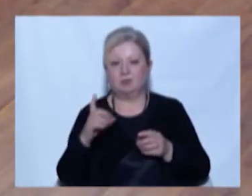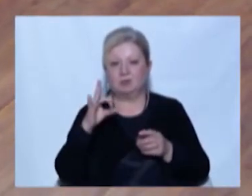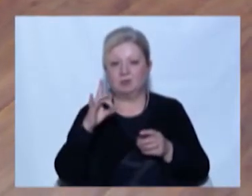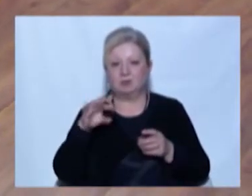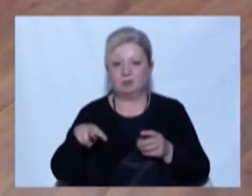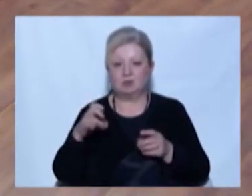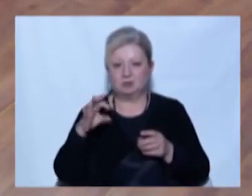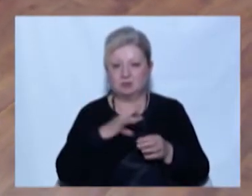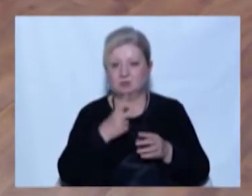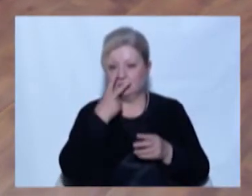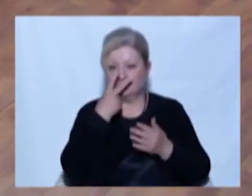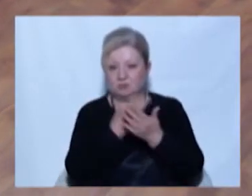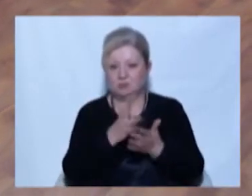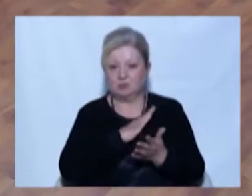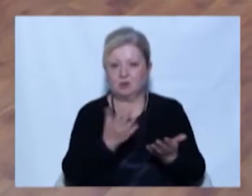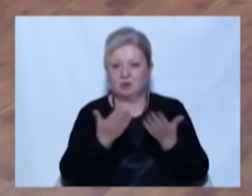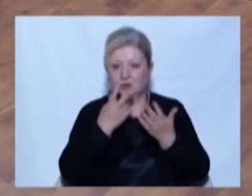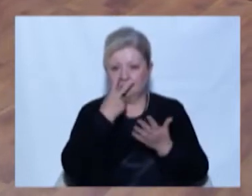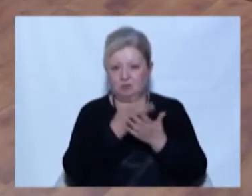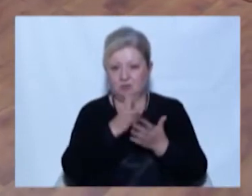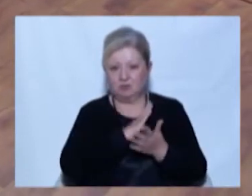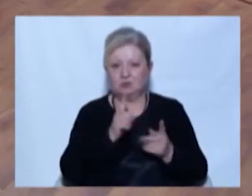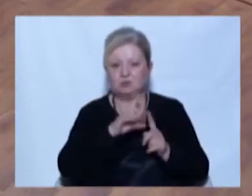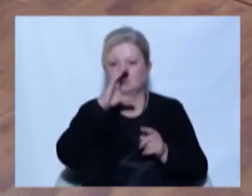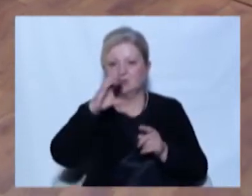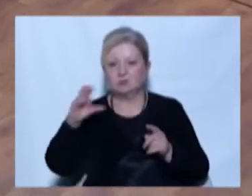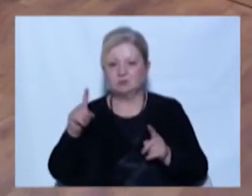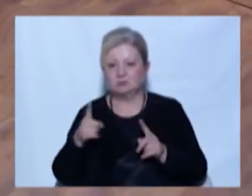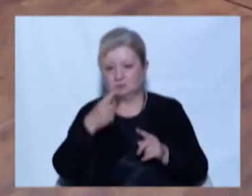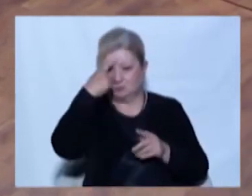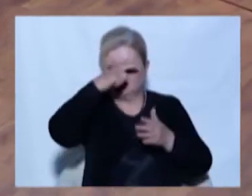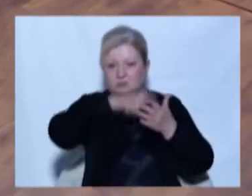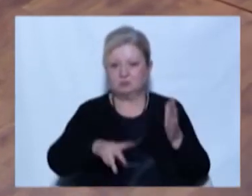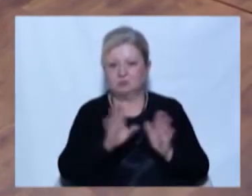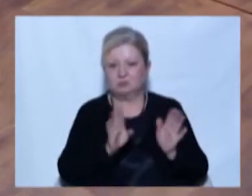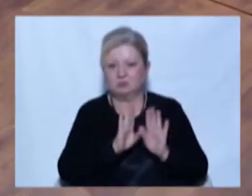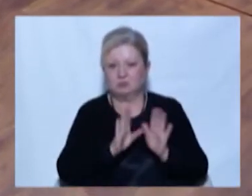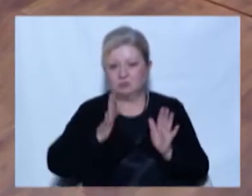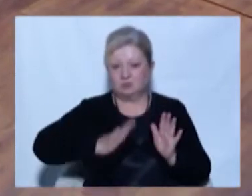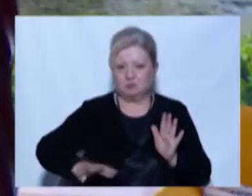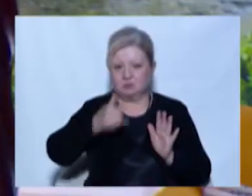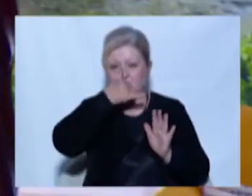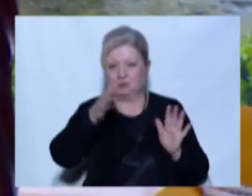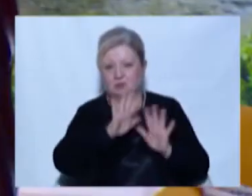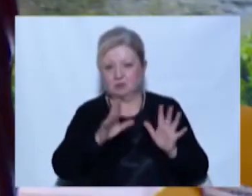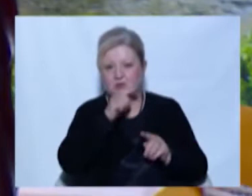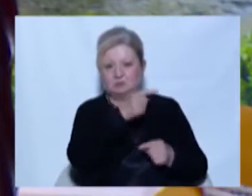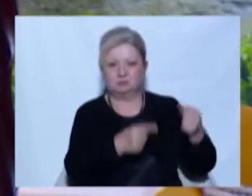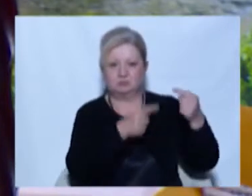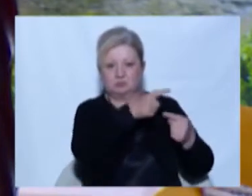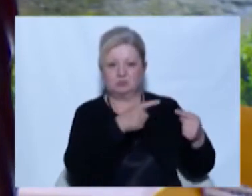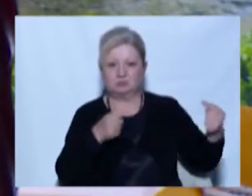დასავლეთის სახელმწიფოებისათვის, რომ საბჭოთა კავშირი არ შეეგუებოდა მოკავშირეების უპირატესობას